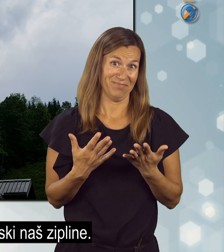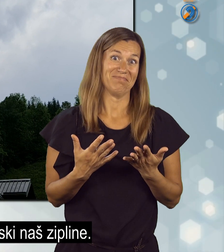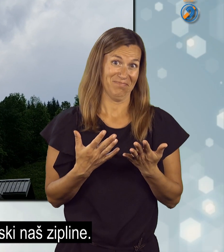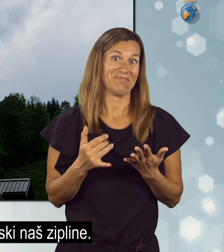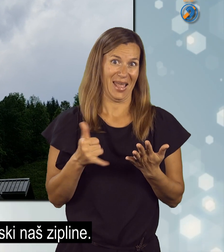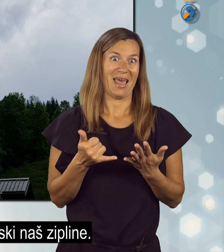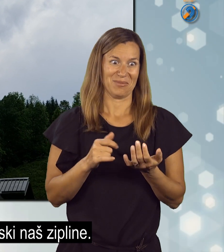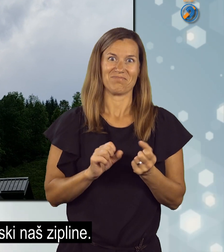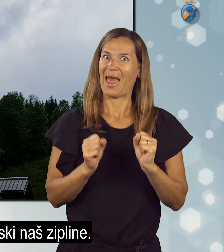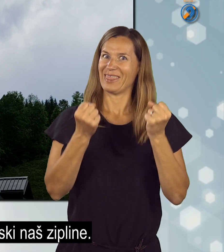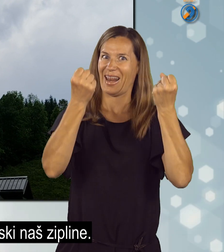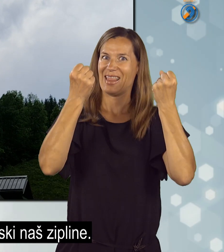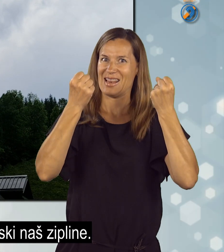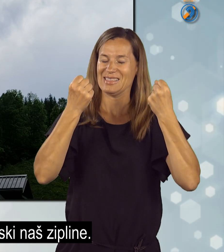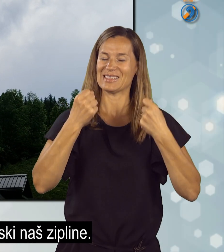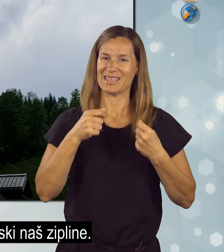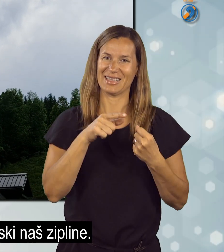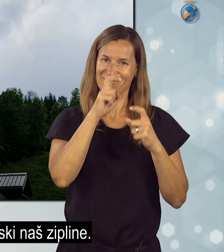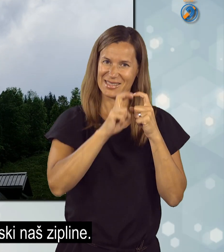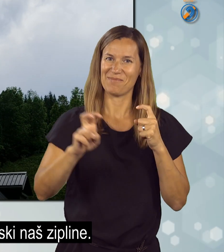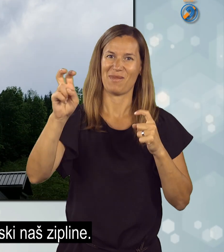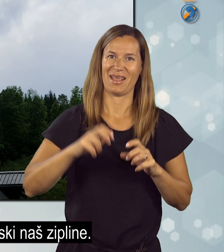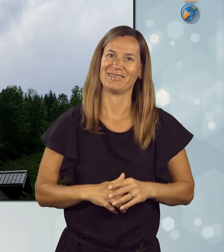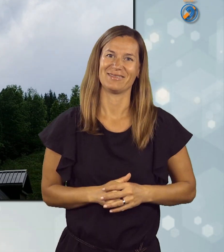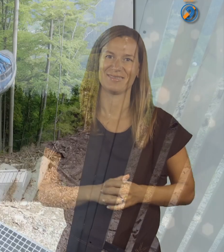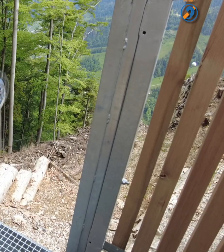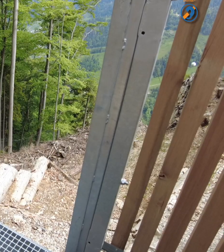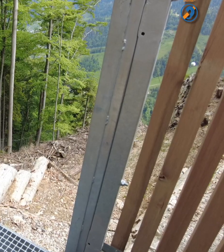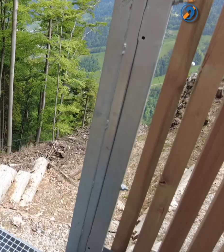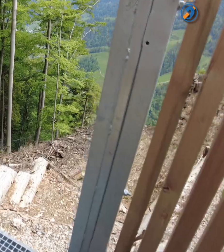Je kar adrenalinski naš zipline.